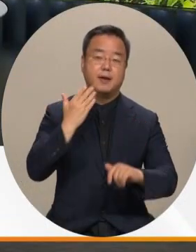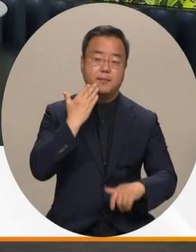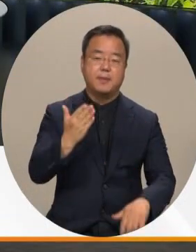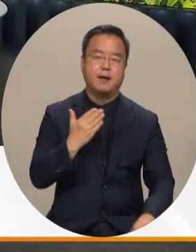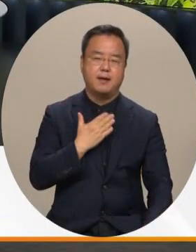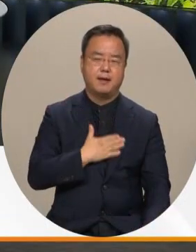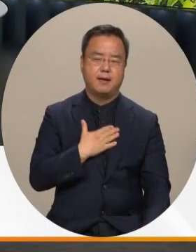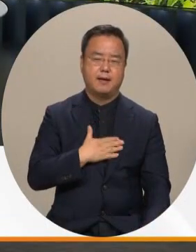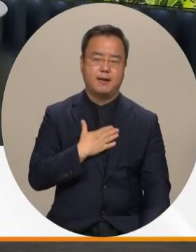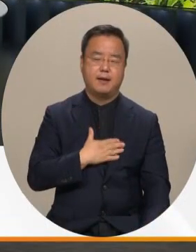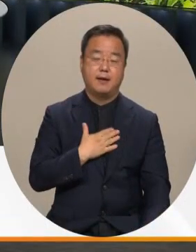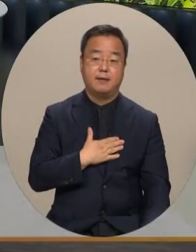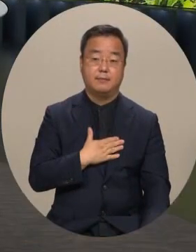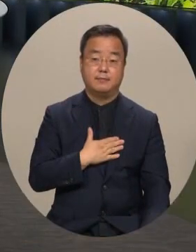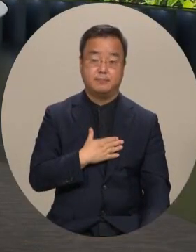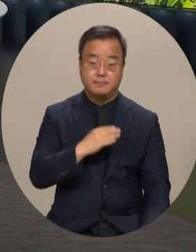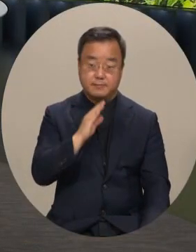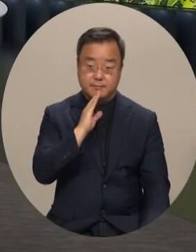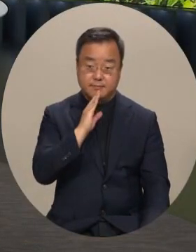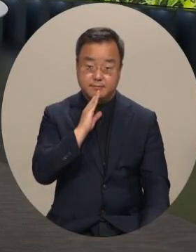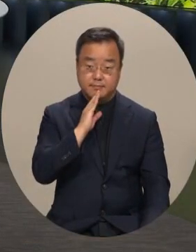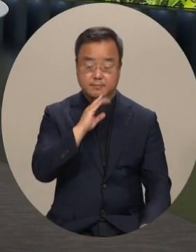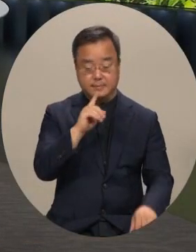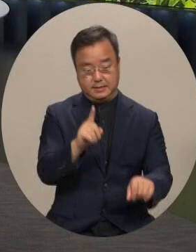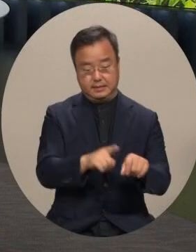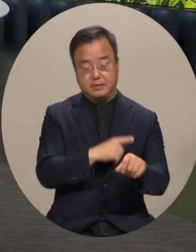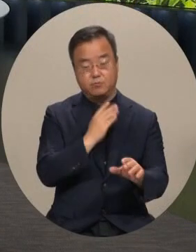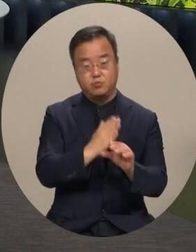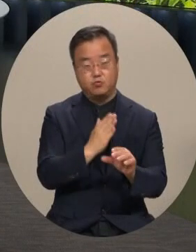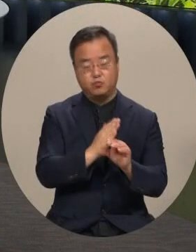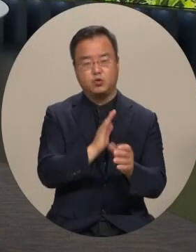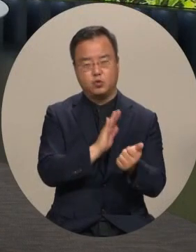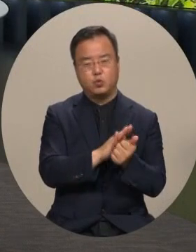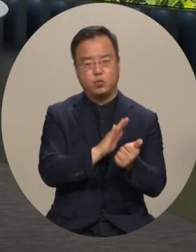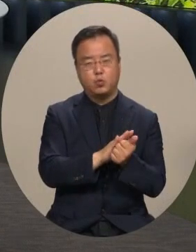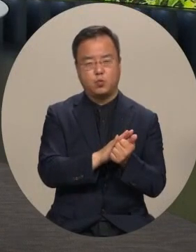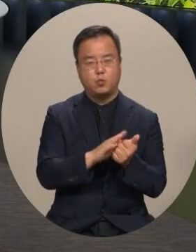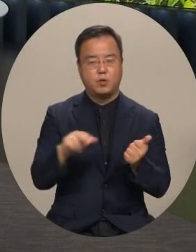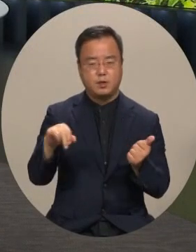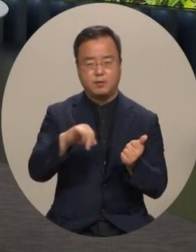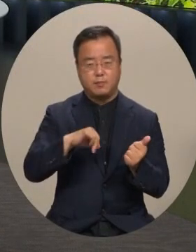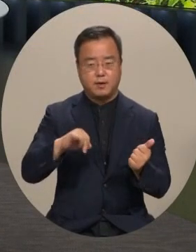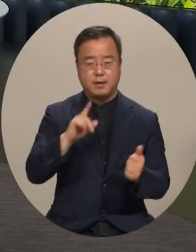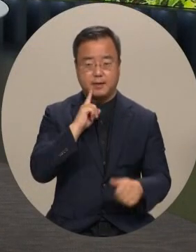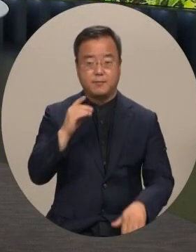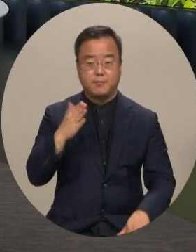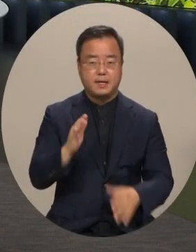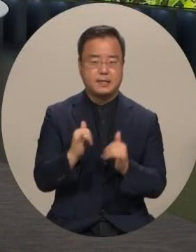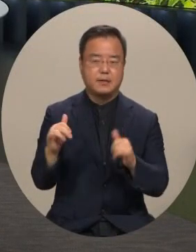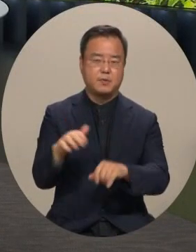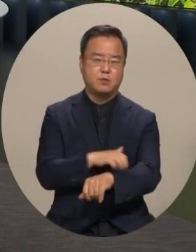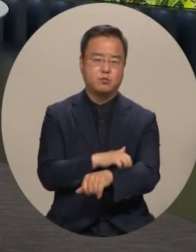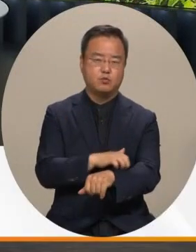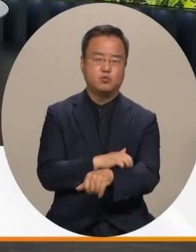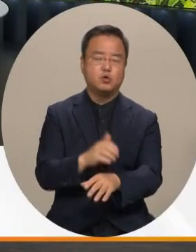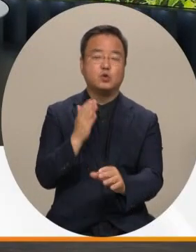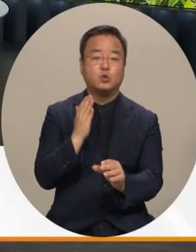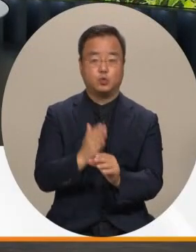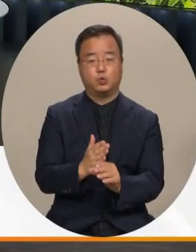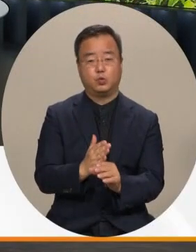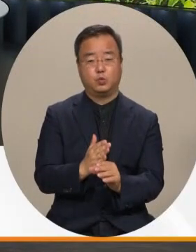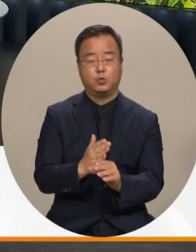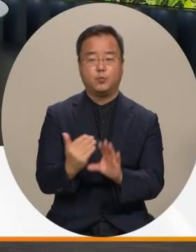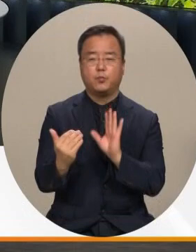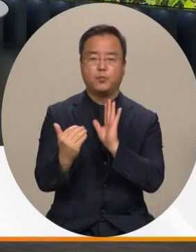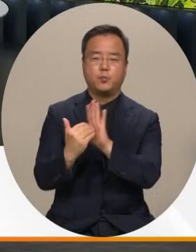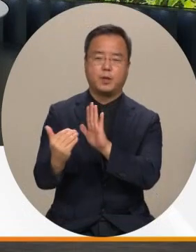있다 그렇다면 뭐 생태계에 도움이 되는 충이라고 하지만 아무래도 또 많은 시민들이 불편해 하고 있으니까요 어떤 뭐